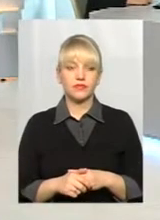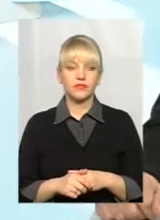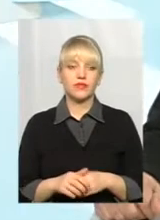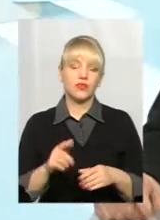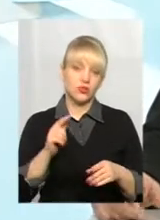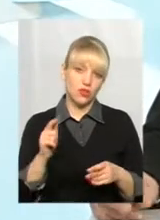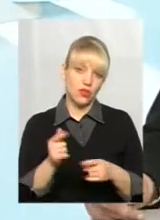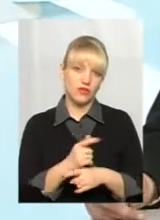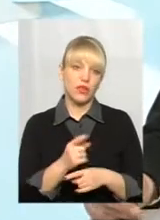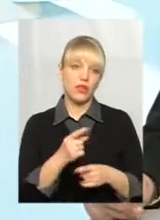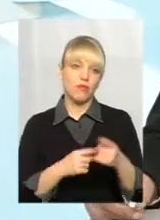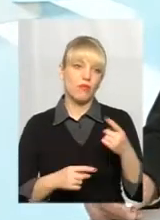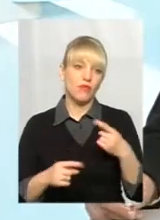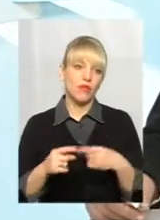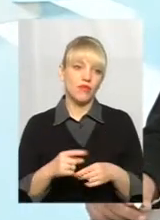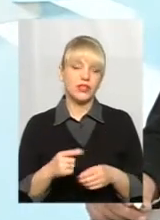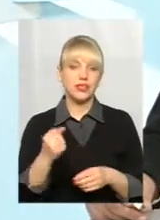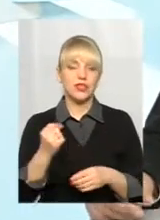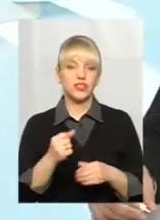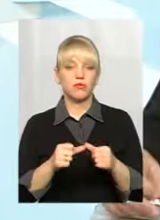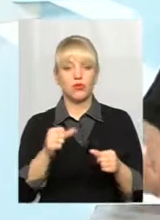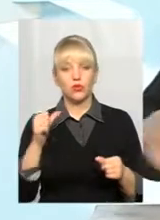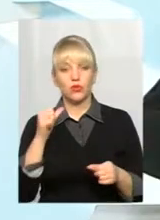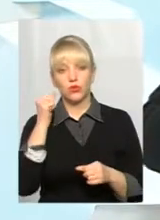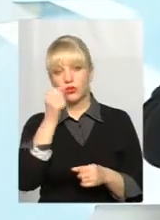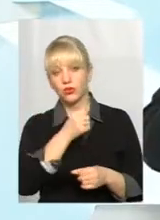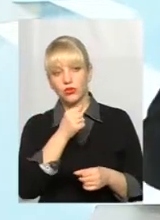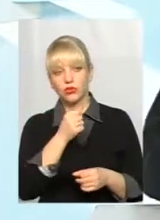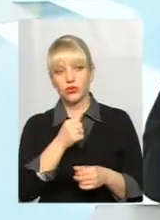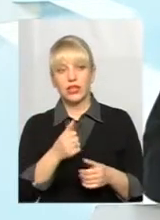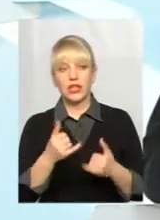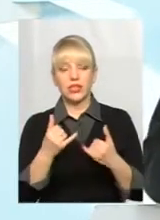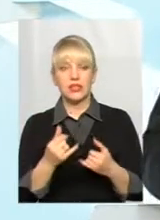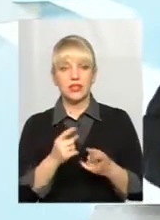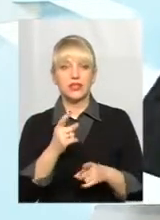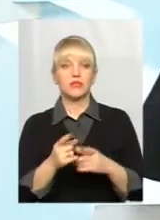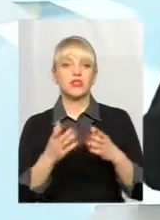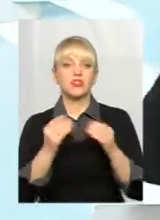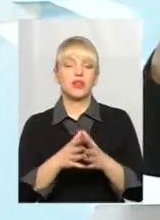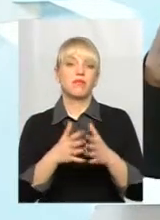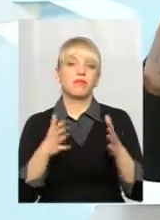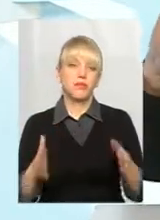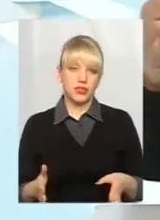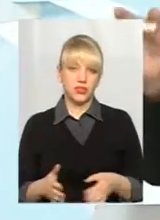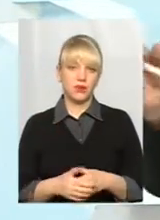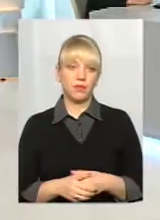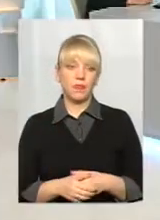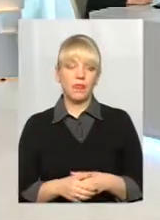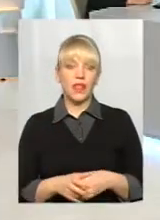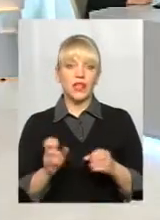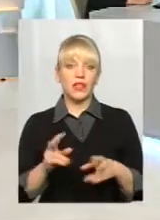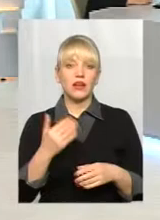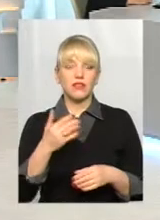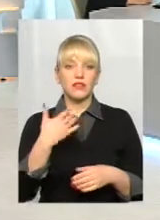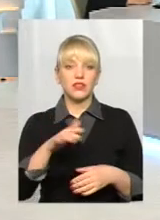повертаємося за один тиждень до Нового року, і зараз зміни ще більші. Що вже, так як ви сказали,